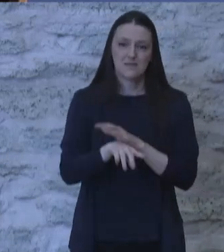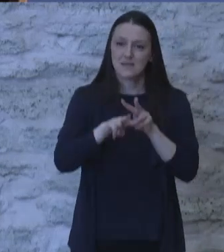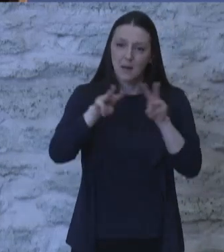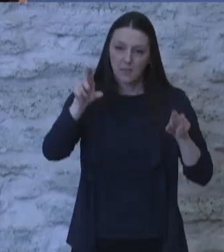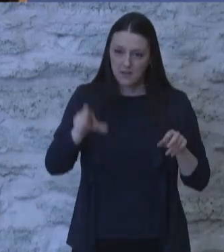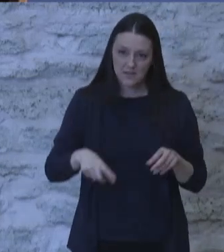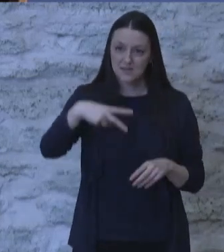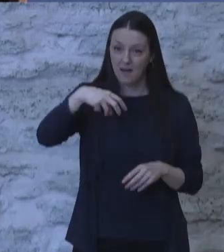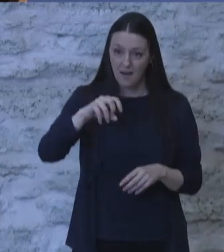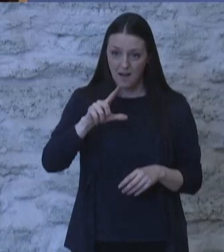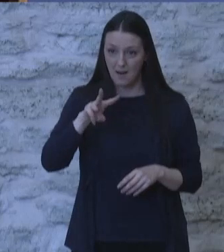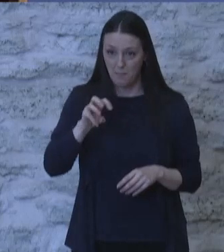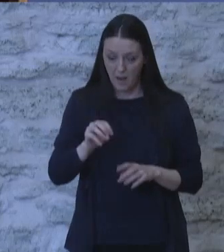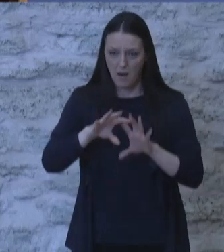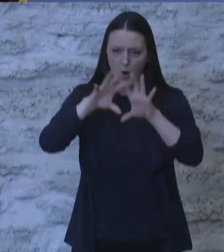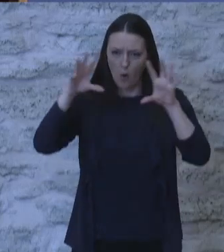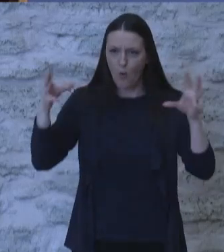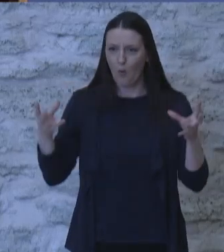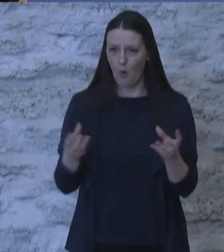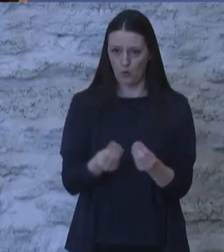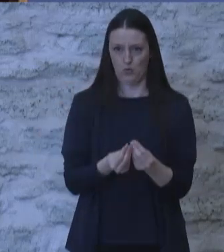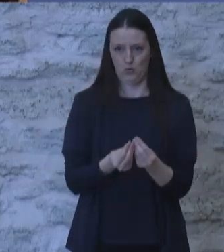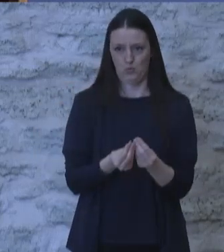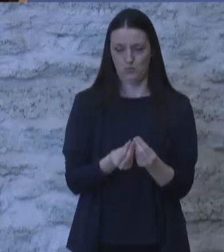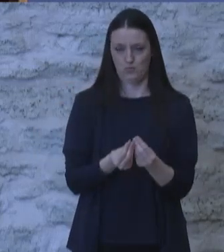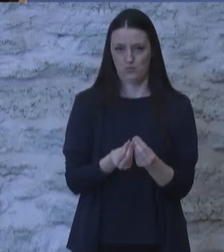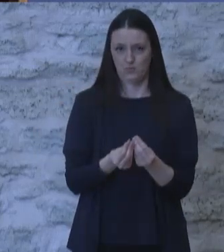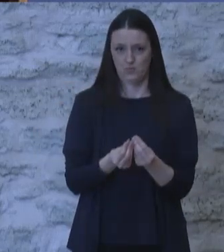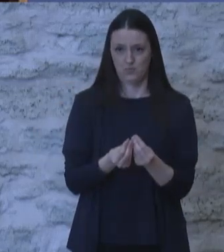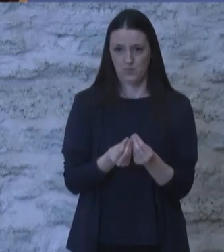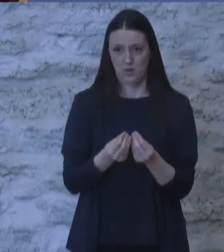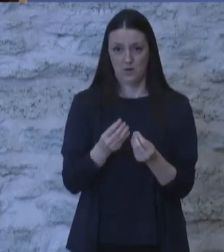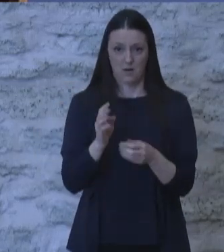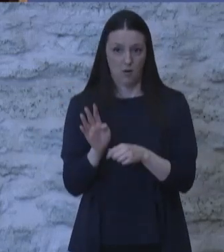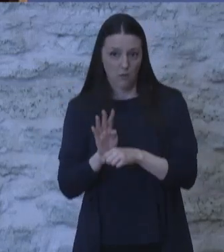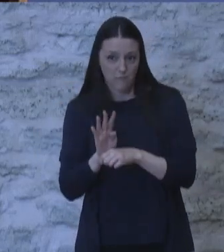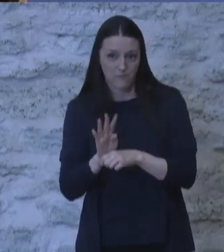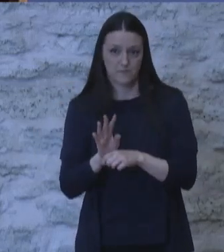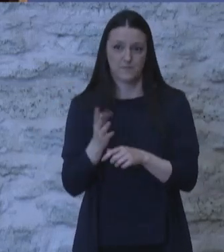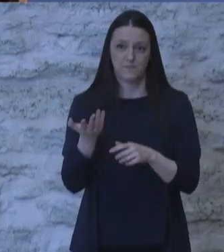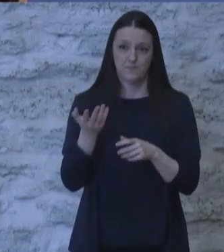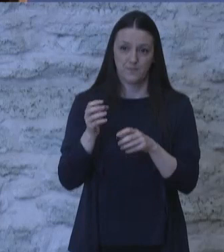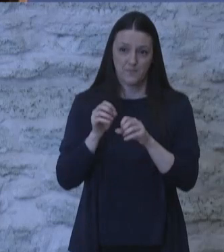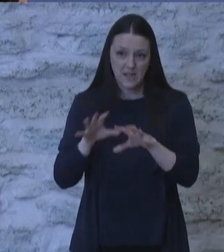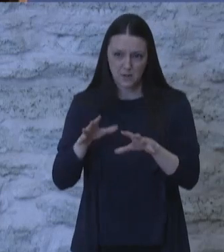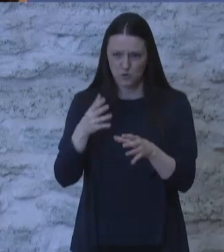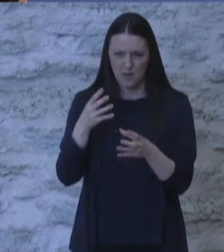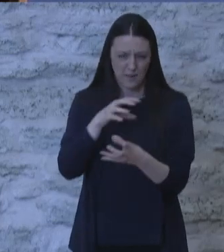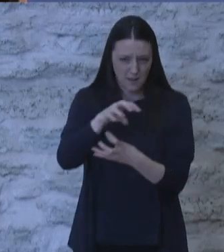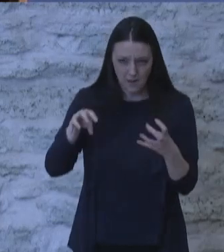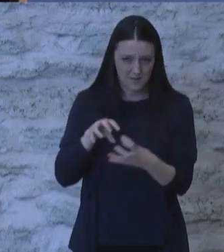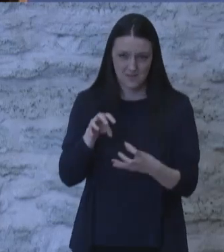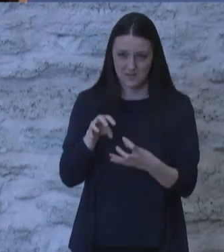kogu selle, kui me räägime hetkel sellest COVID ja koronaviiruse asjast